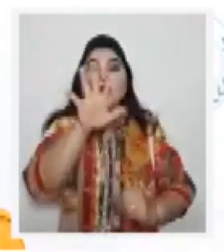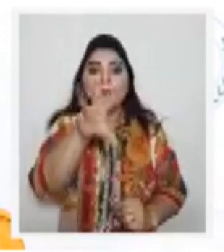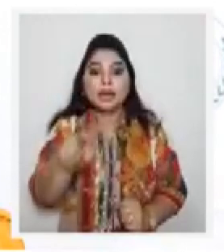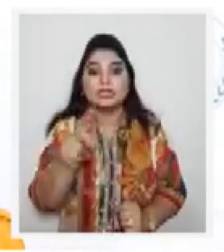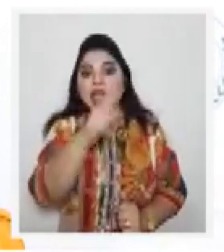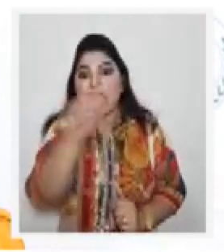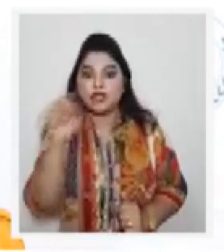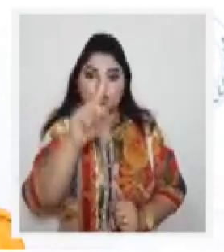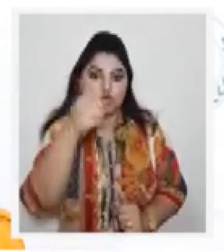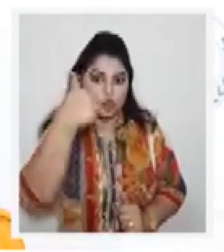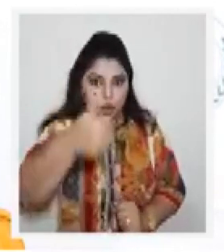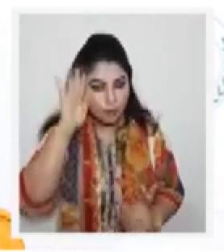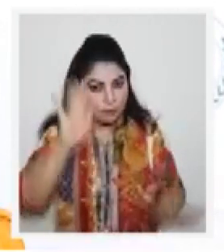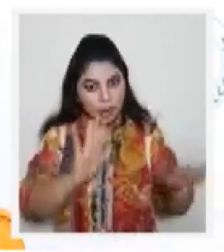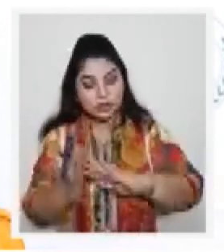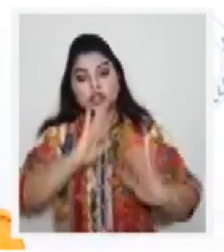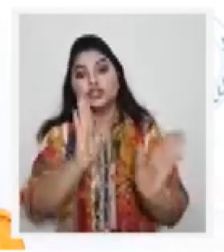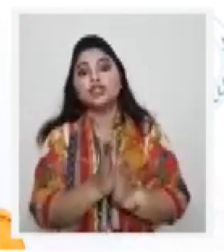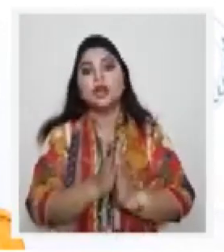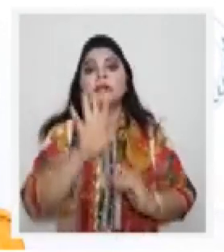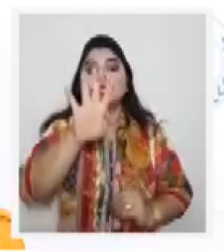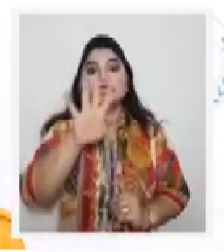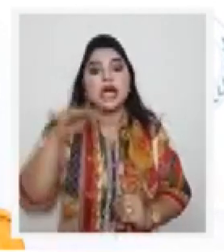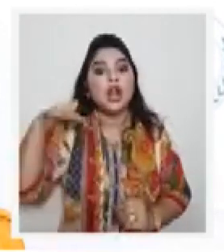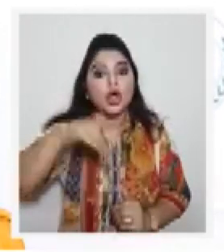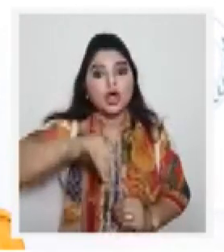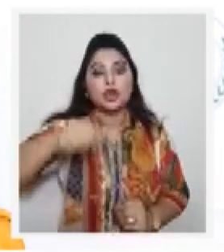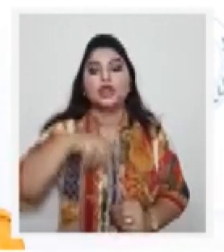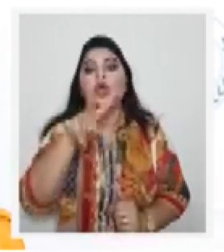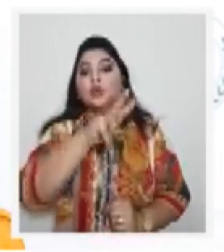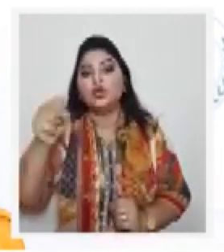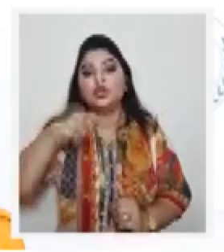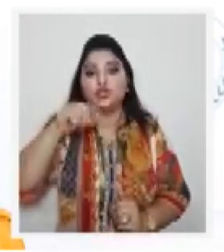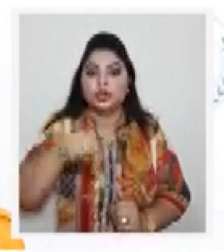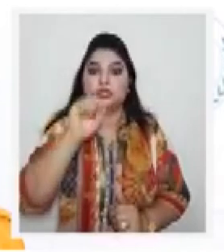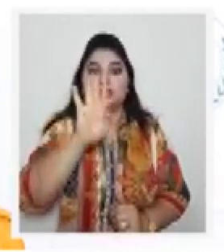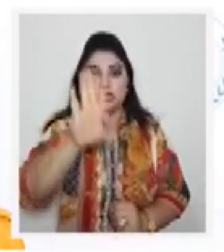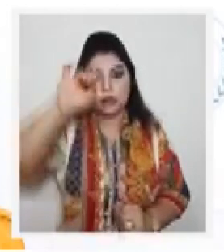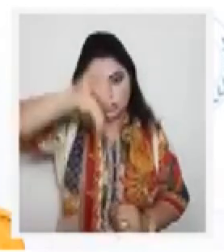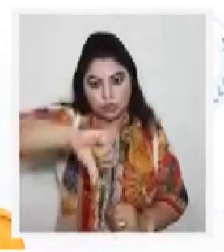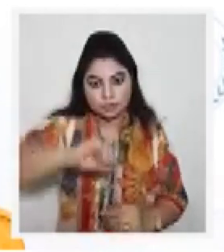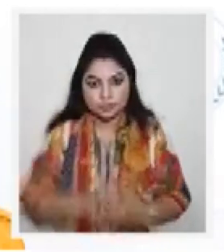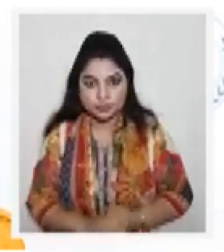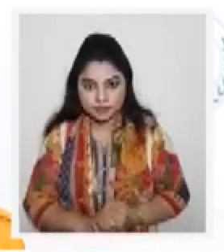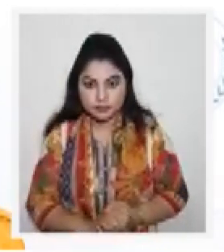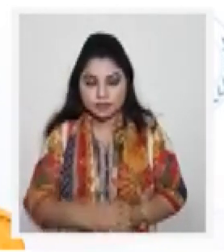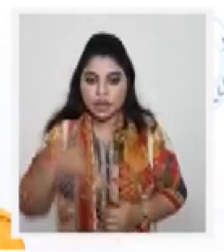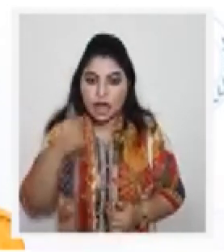৯৪,৭৩,২১৪ জন। ২৪ ঘন্টায় বিশ্বে মৃত্যুবরণ করেছেন ৫,১১৬ জন এবং এ পর্যন্ত